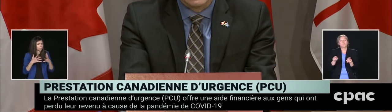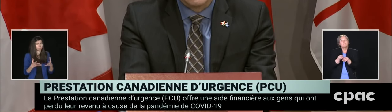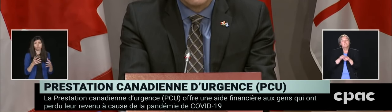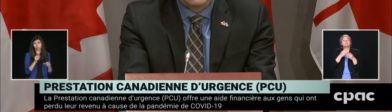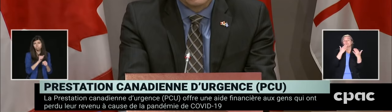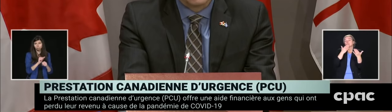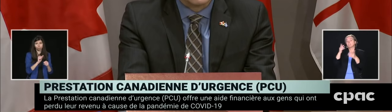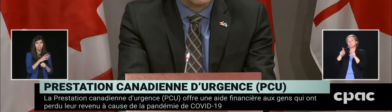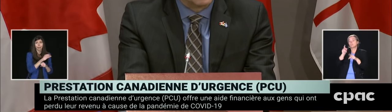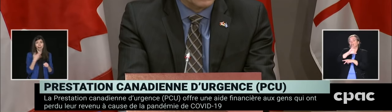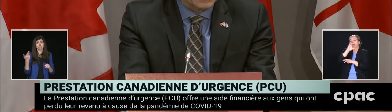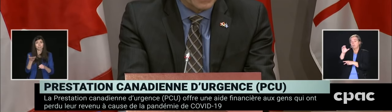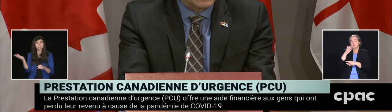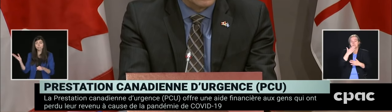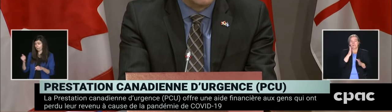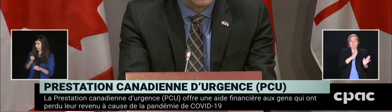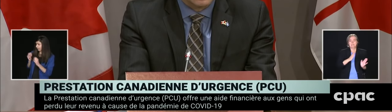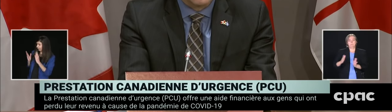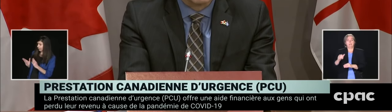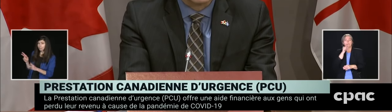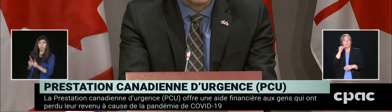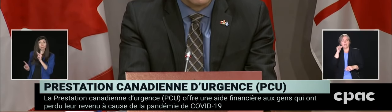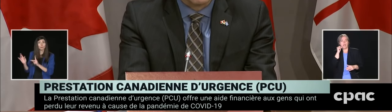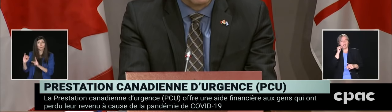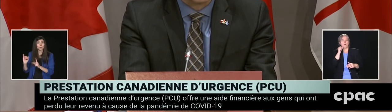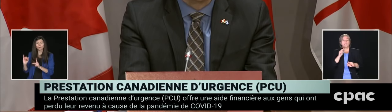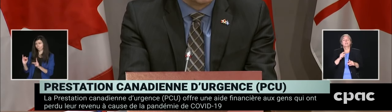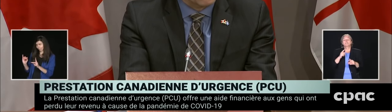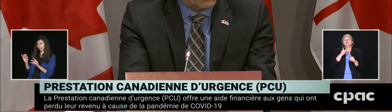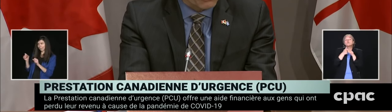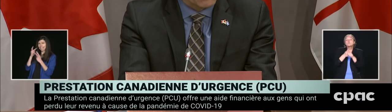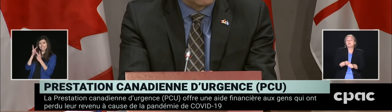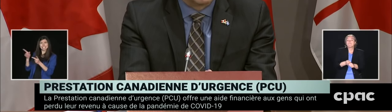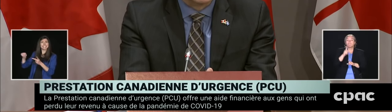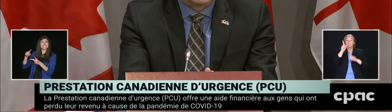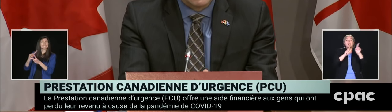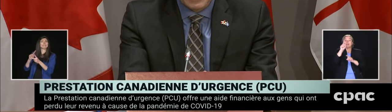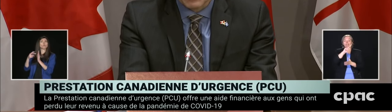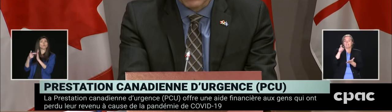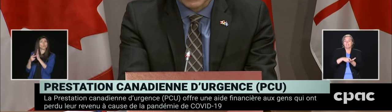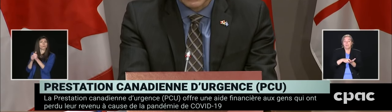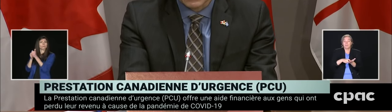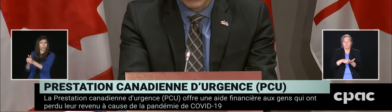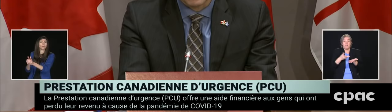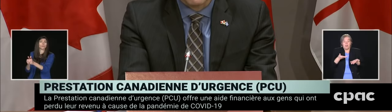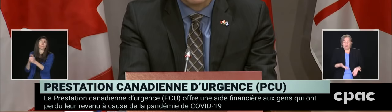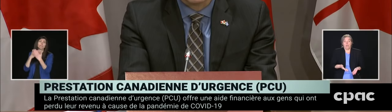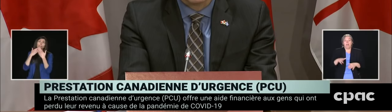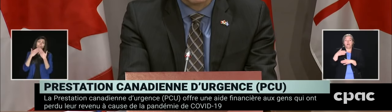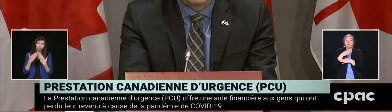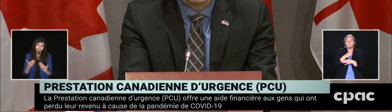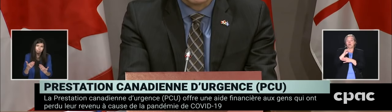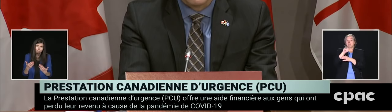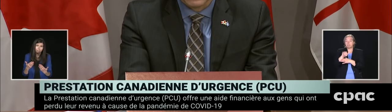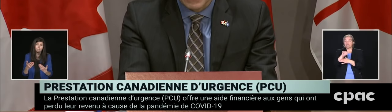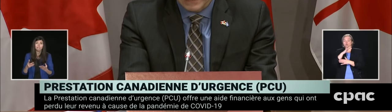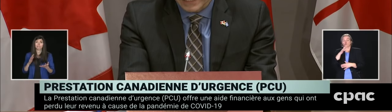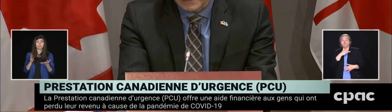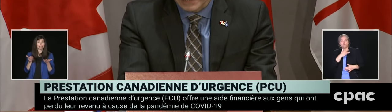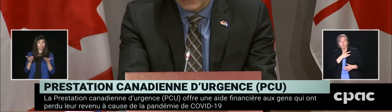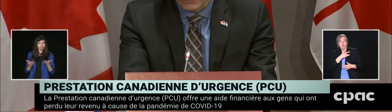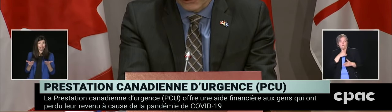les Canadiens que ceux qui sont nés en avril, en mai et en juin peuvent aujourd'hui déposer leur demande de